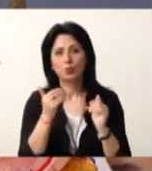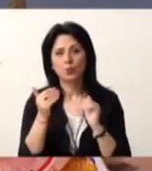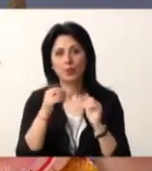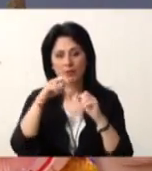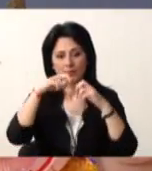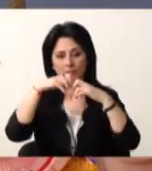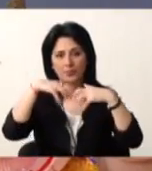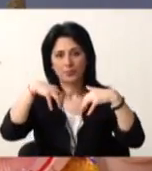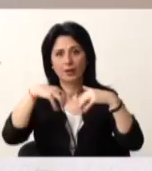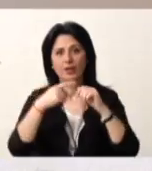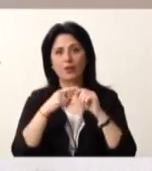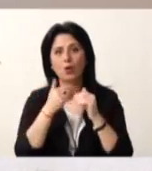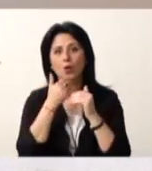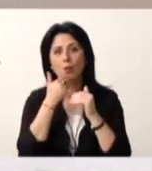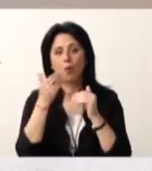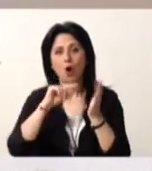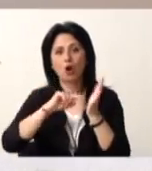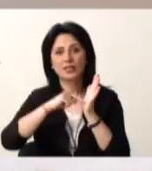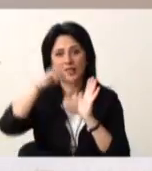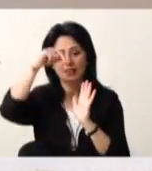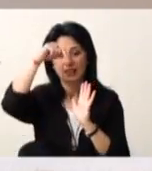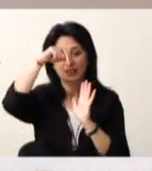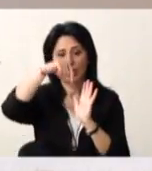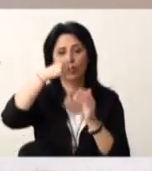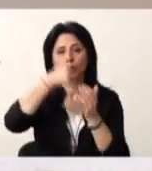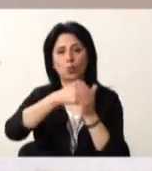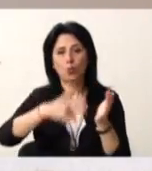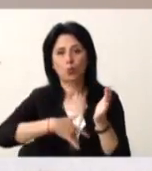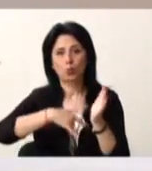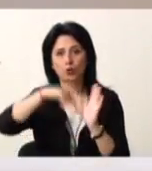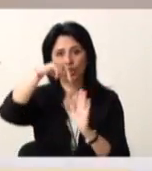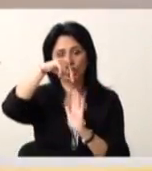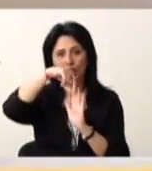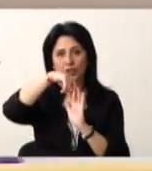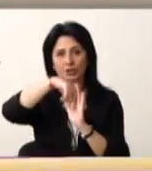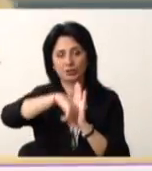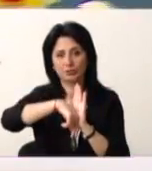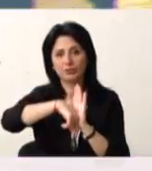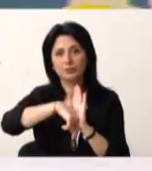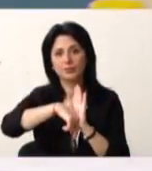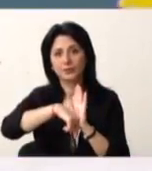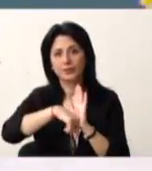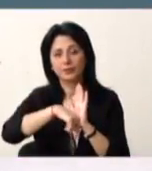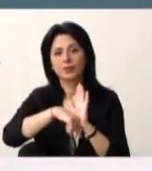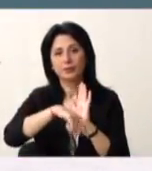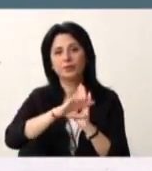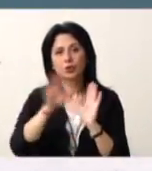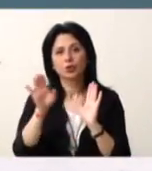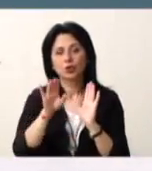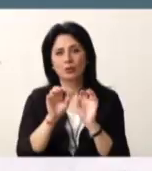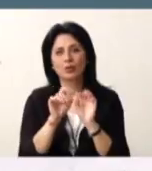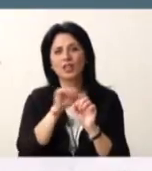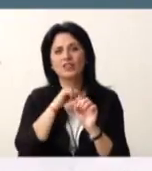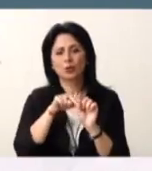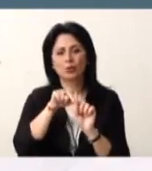ზნობიარე უბანი, რომელიც ბოლო წერტილი ხდება კუჩში, ანუ გადასვლის საყლაპავსა კუჩ გადასვლის ადგილზე და ანშენი ნაწილდება